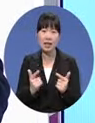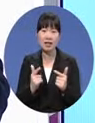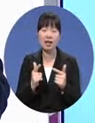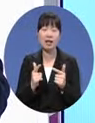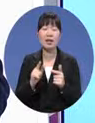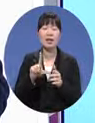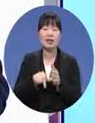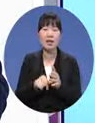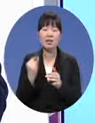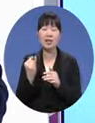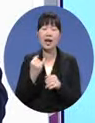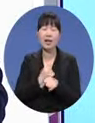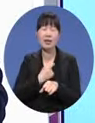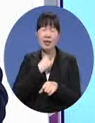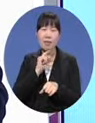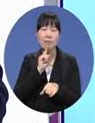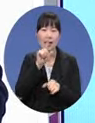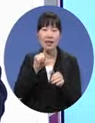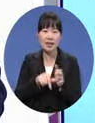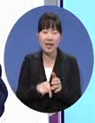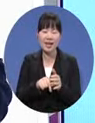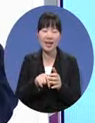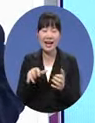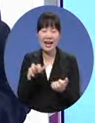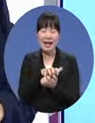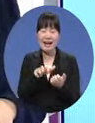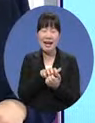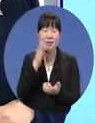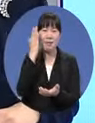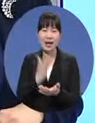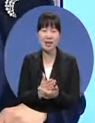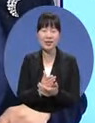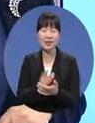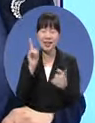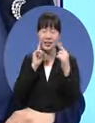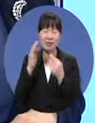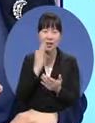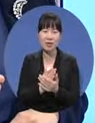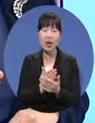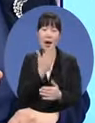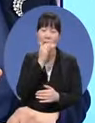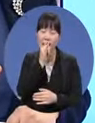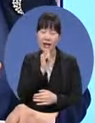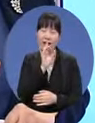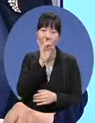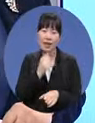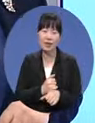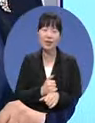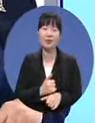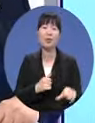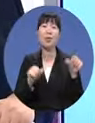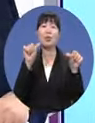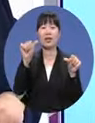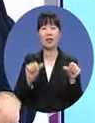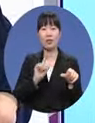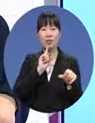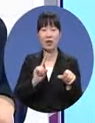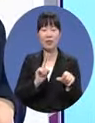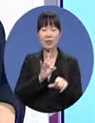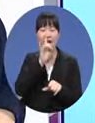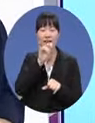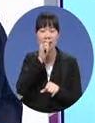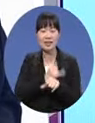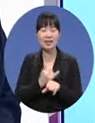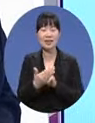솔직하되, 이갈지 말고. 아, 상처받지 말고. 5대5. 될 수도 있고, 안 될 수도 말고. 있고. 쿨하게. 근데 안 될 수도